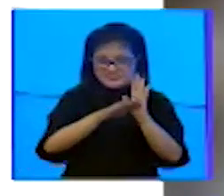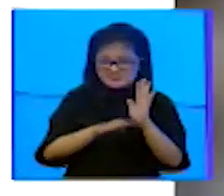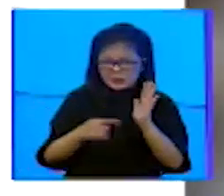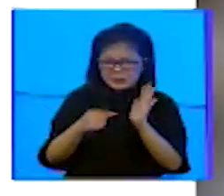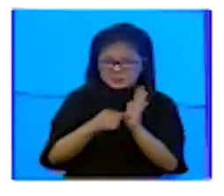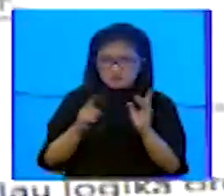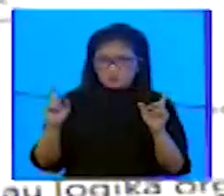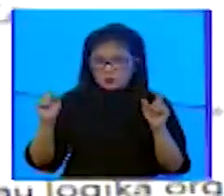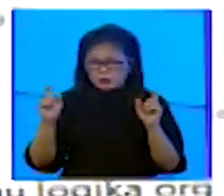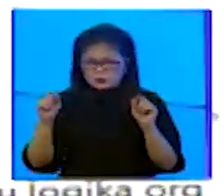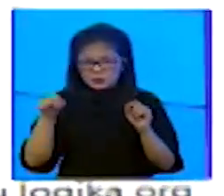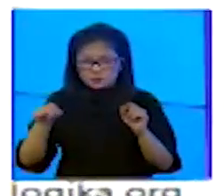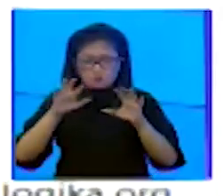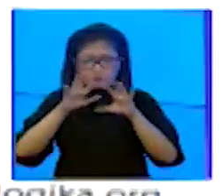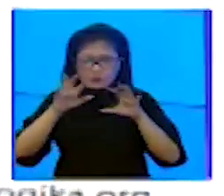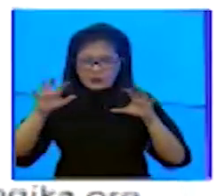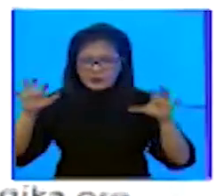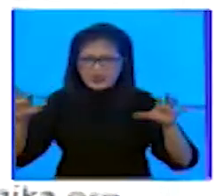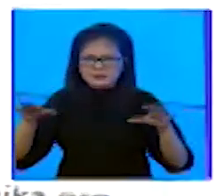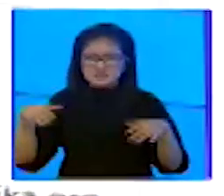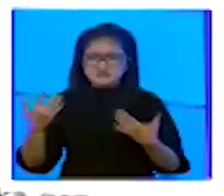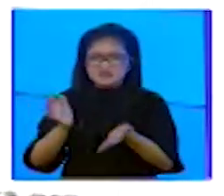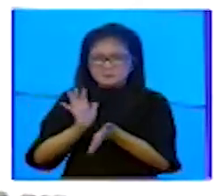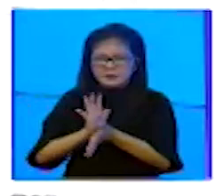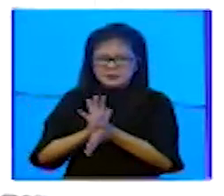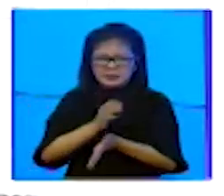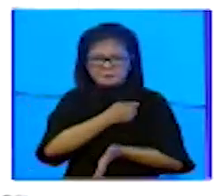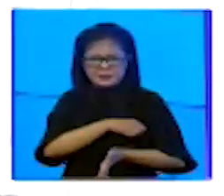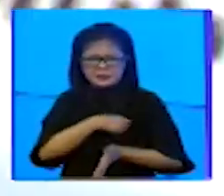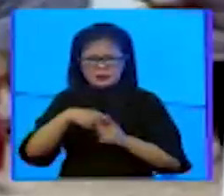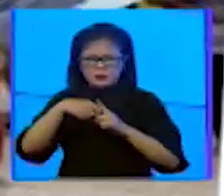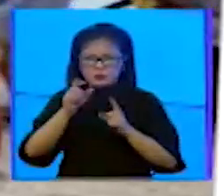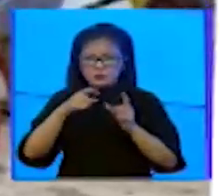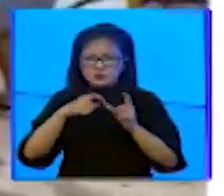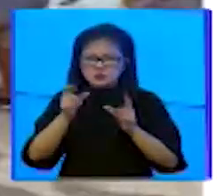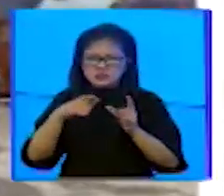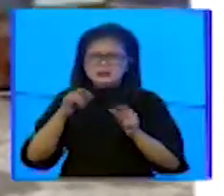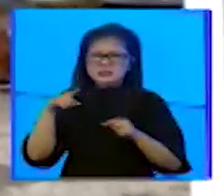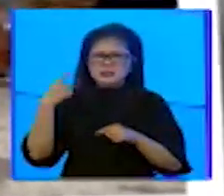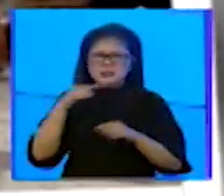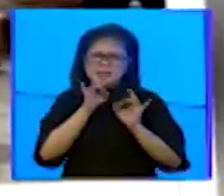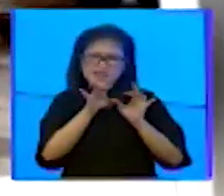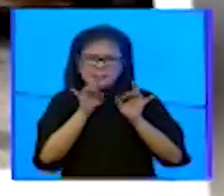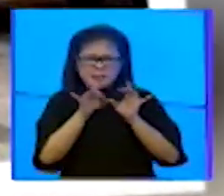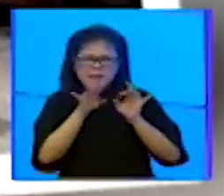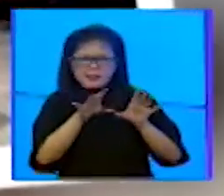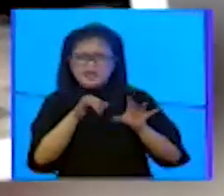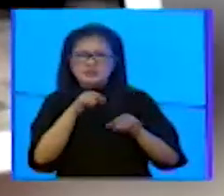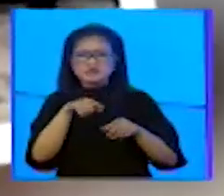menuai kritik Menteri KKP sebelumnya Susi Pujiastuti di media sosial bahkan beberapa hari sebelum Edi ditangkap